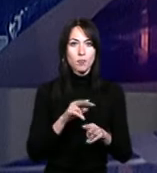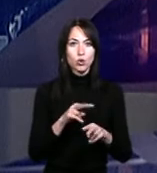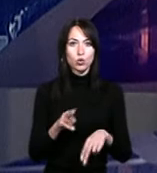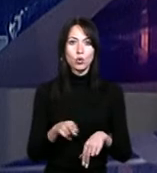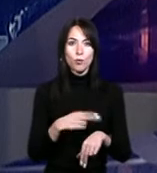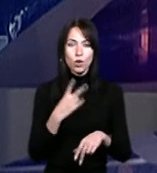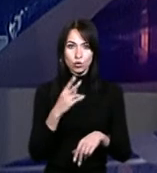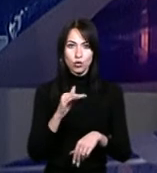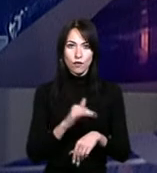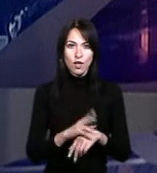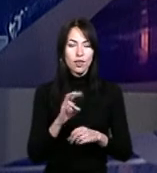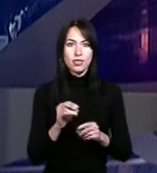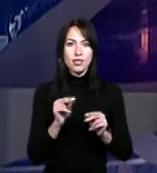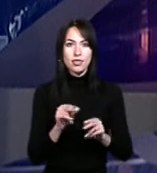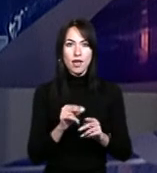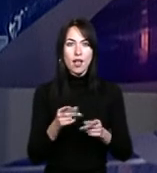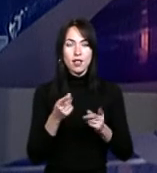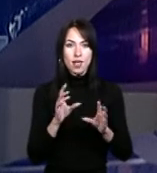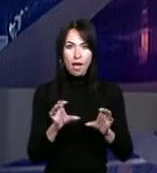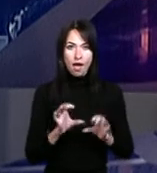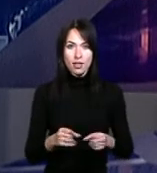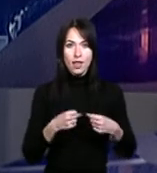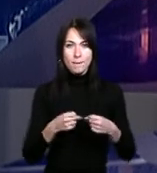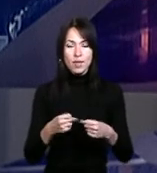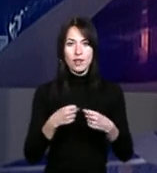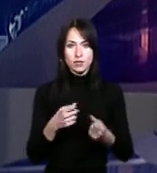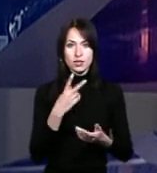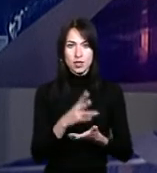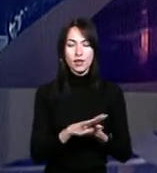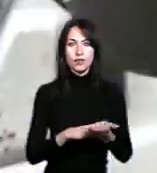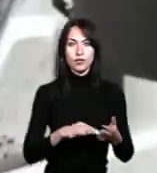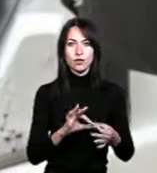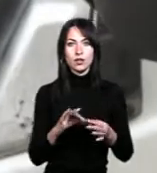патрульною поліцією виявляли нелегальних перевізників. Далі продовжить Дмитро Ковальов.